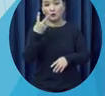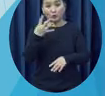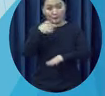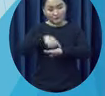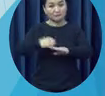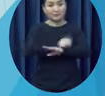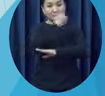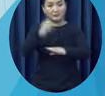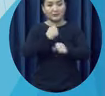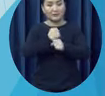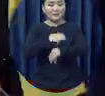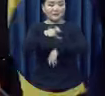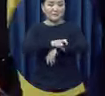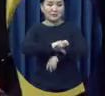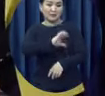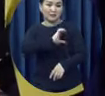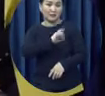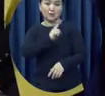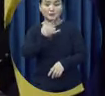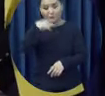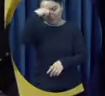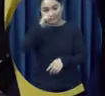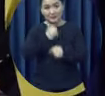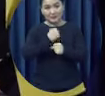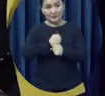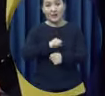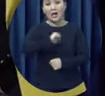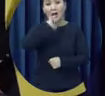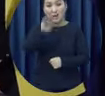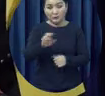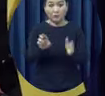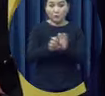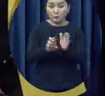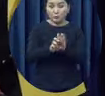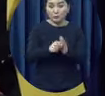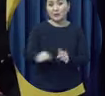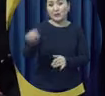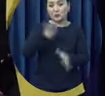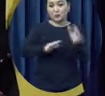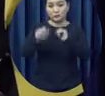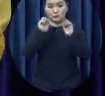дээр мэргэжлийн сэтгцийн эмч сууд учраас та бүхэн одоо асуухыг хүссэн зүйлээ асуух боломжтой байгаа.